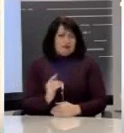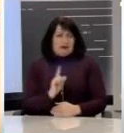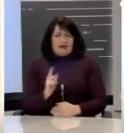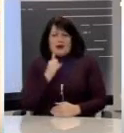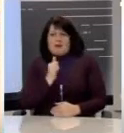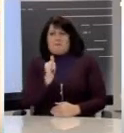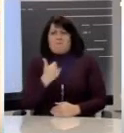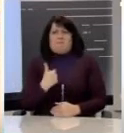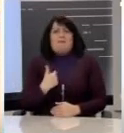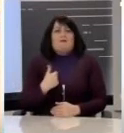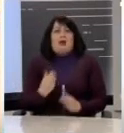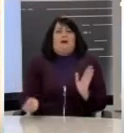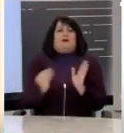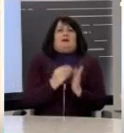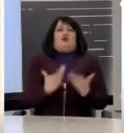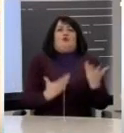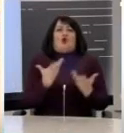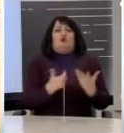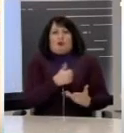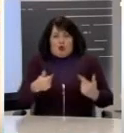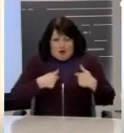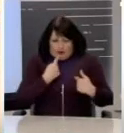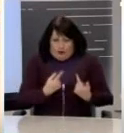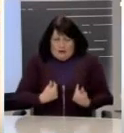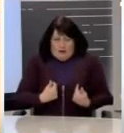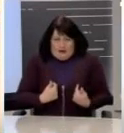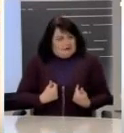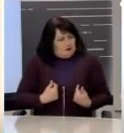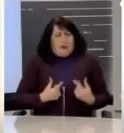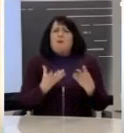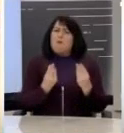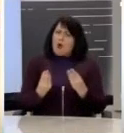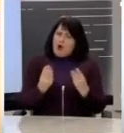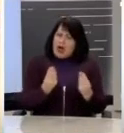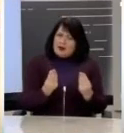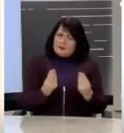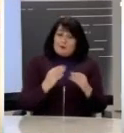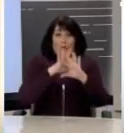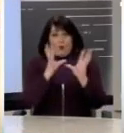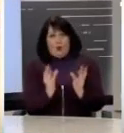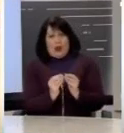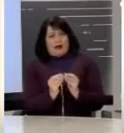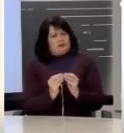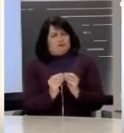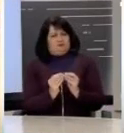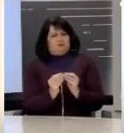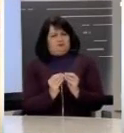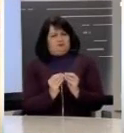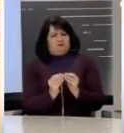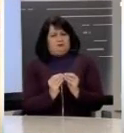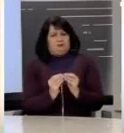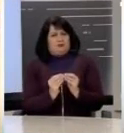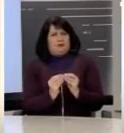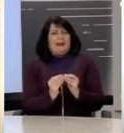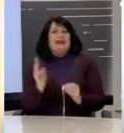πάντα ενσωματώνονται στο προϋπολογισμό. Φυσικά αρκετές, αλλά όχι όλες, από τις αστοχίες των